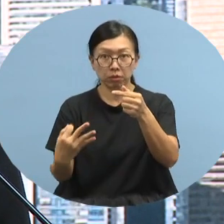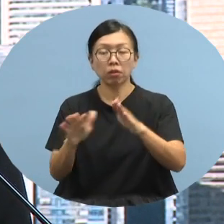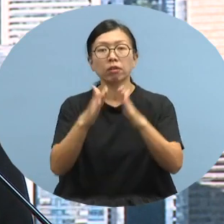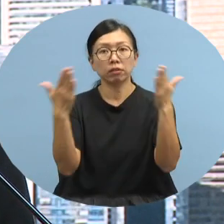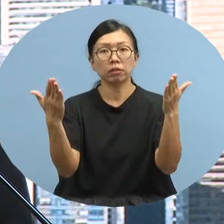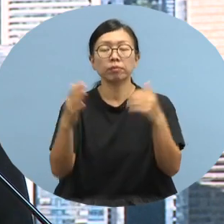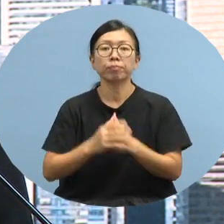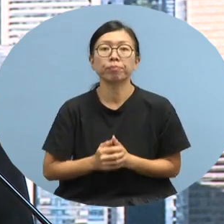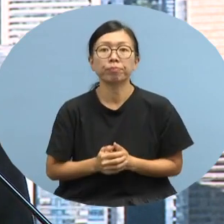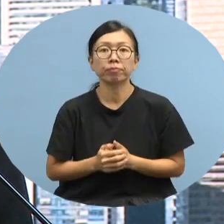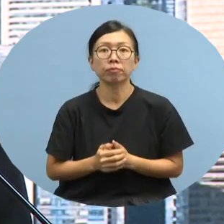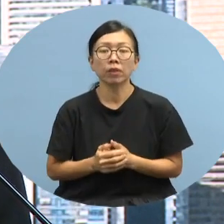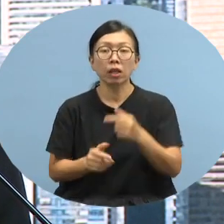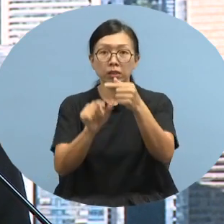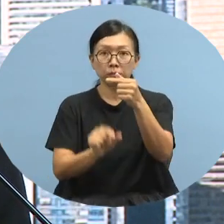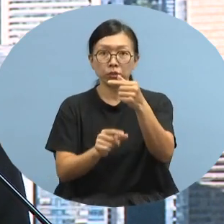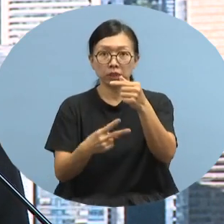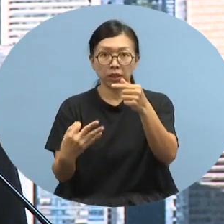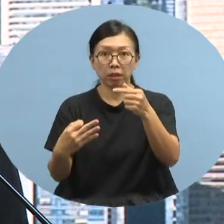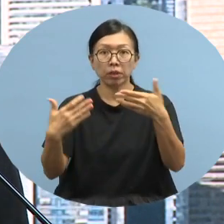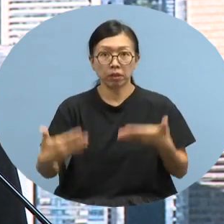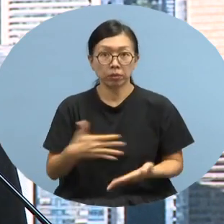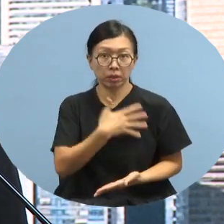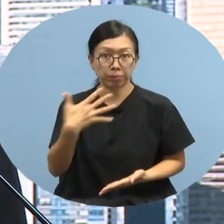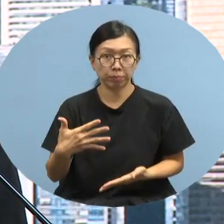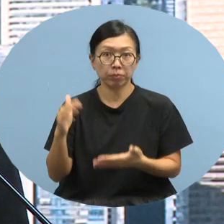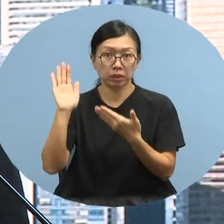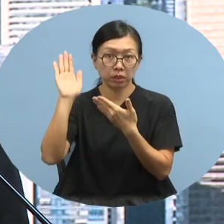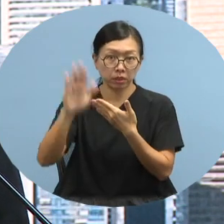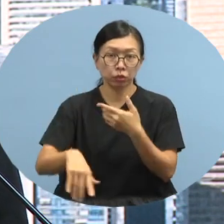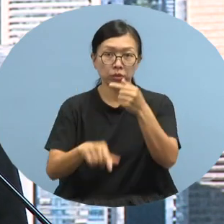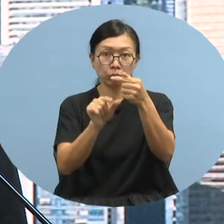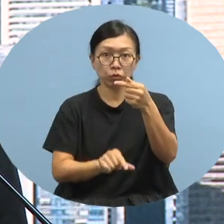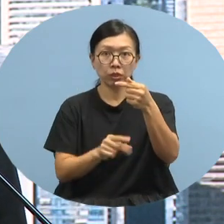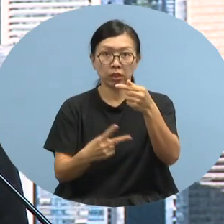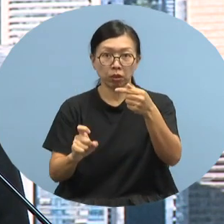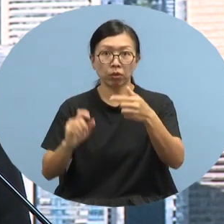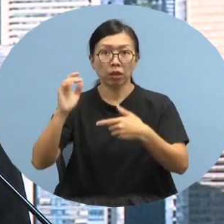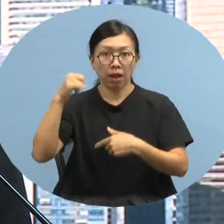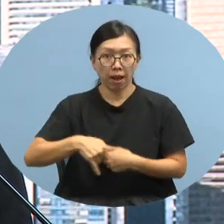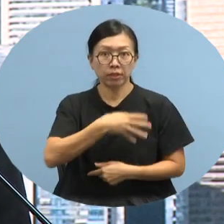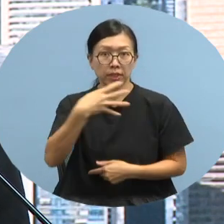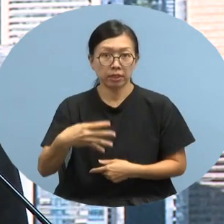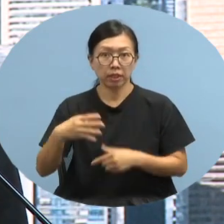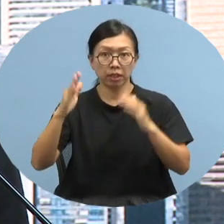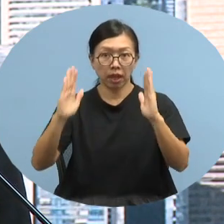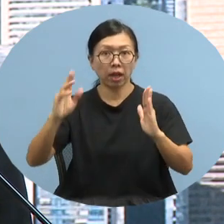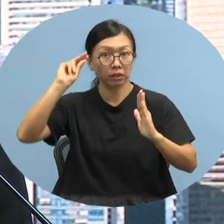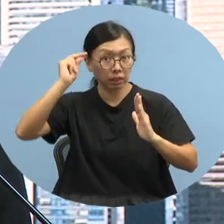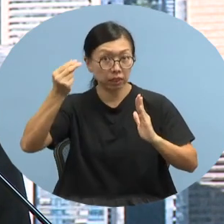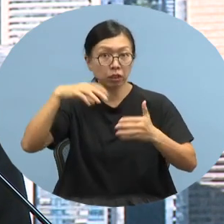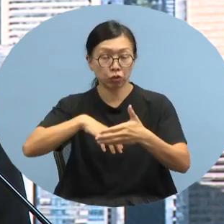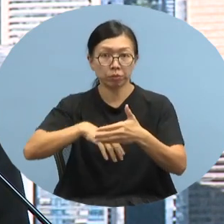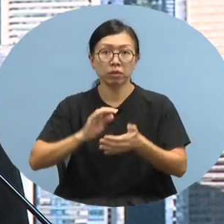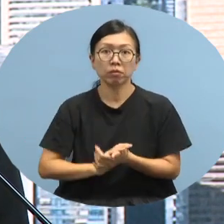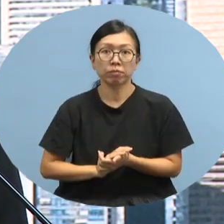係生效，喺10月23日，即係今個星期五啦，至到10月29日下個星期四嘅7日之內咧，大